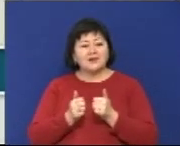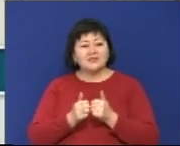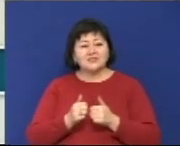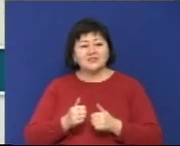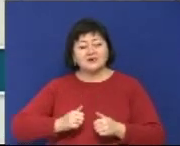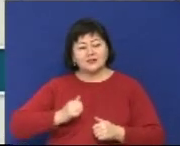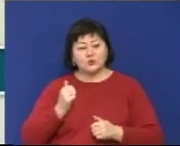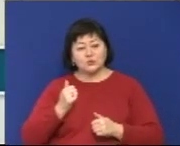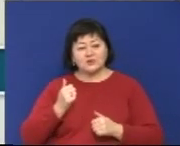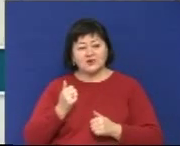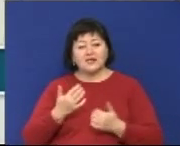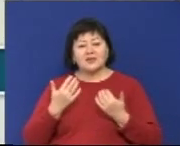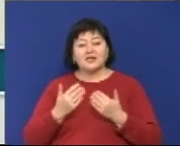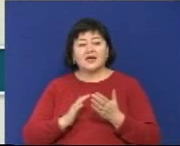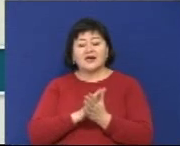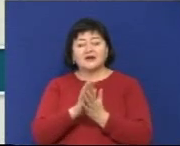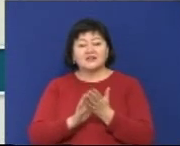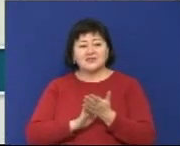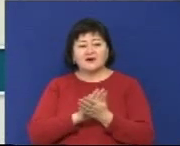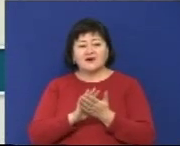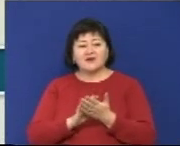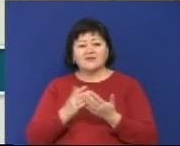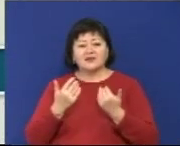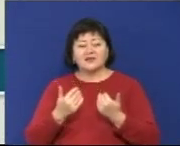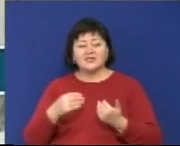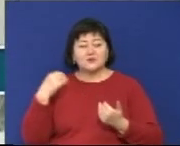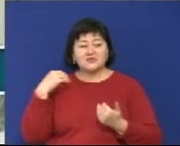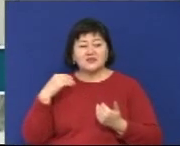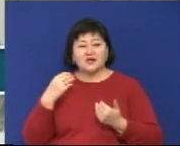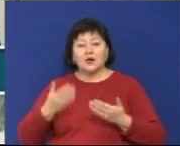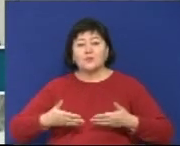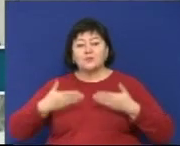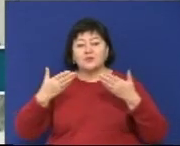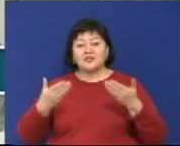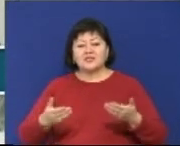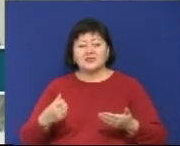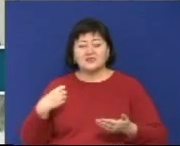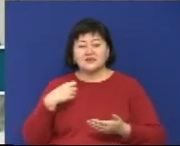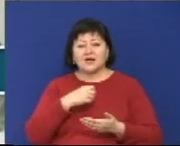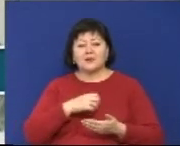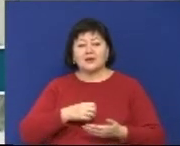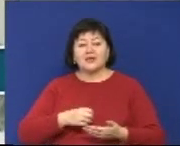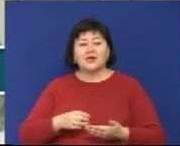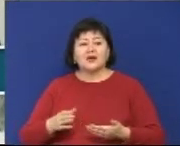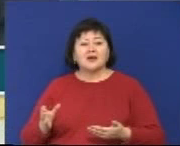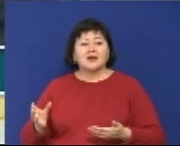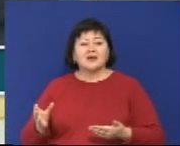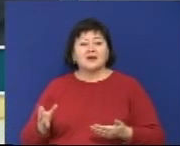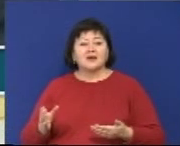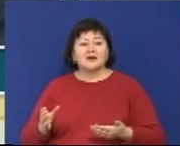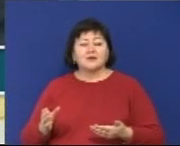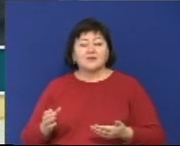я разговаривала с господином президентом Шавкатом Мирзиёевичем Мирзияевым. Он просил передать наилучшие пожелания вам на посту